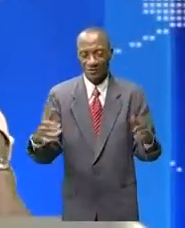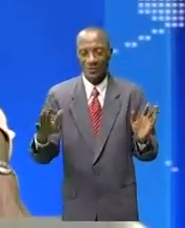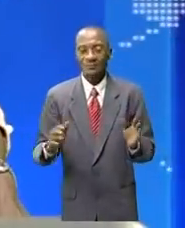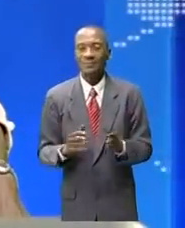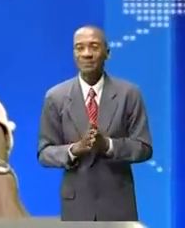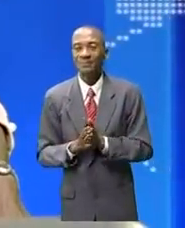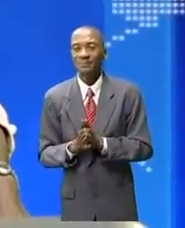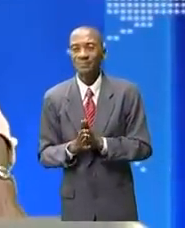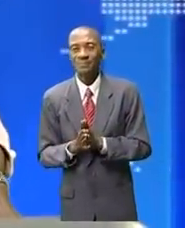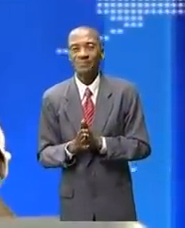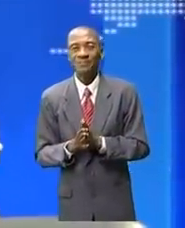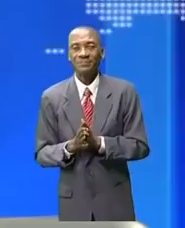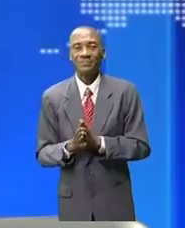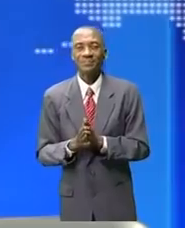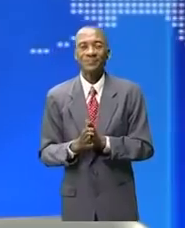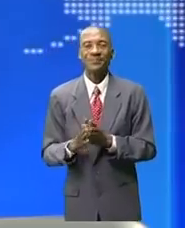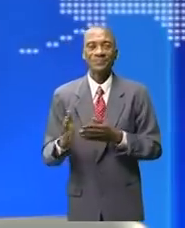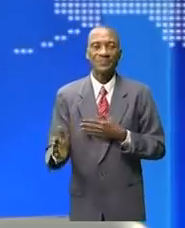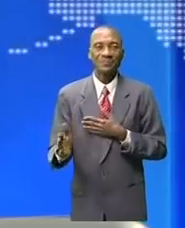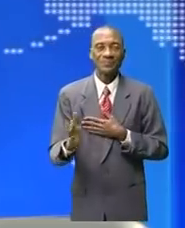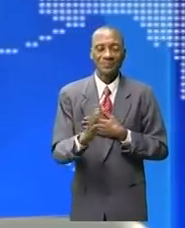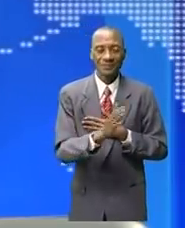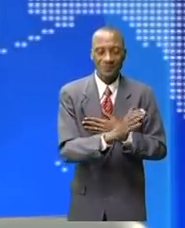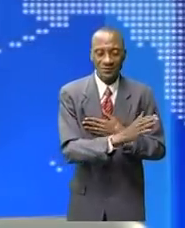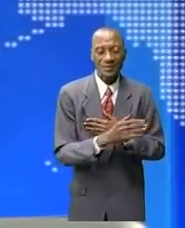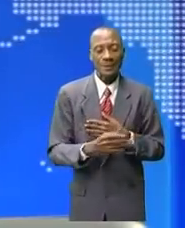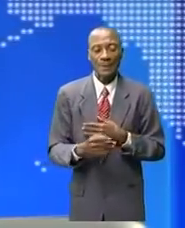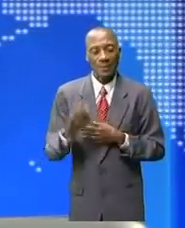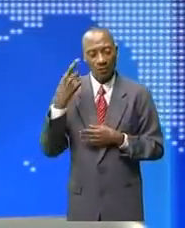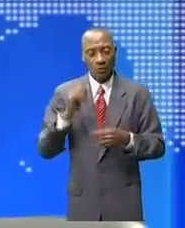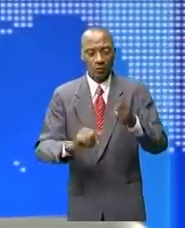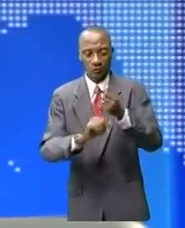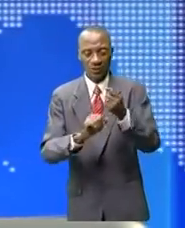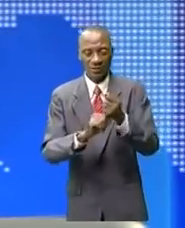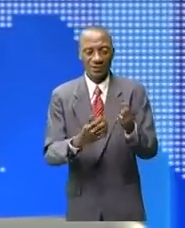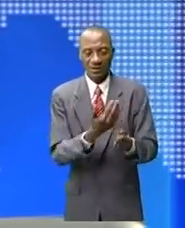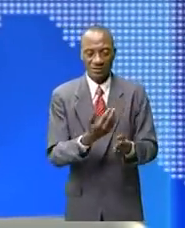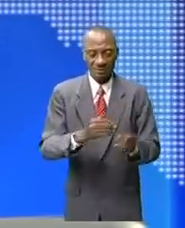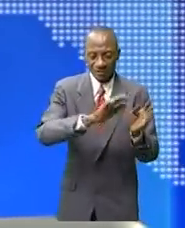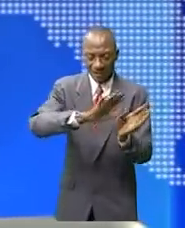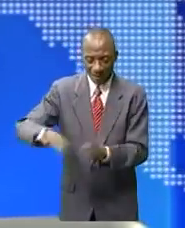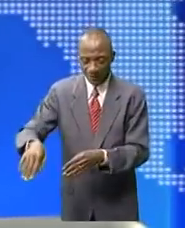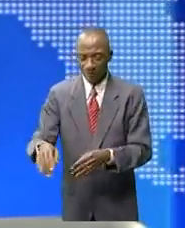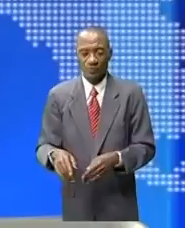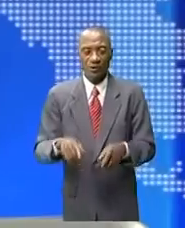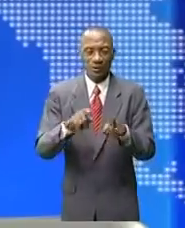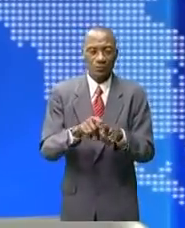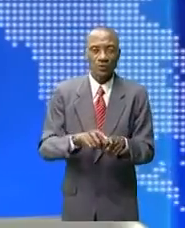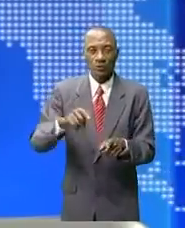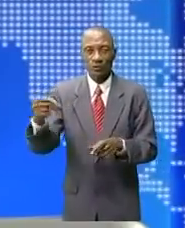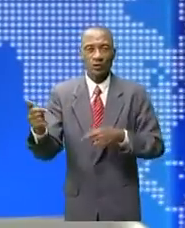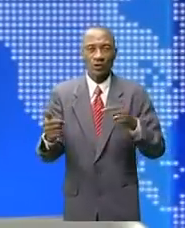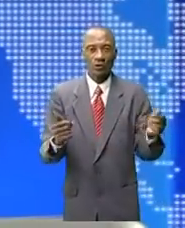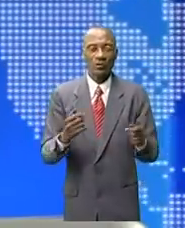40 ans au service des marginaux et des enfants de la rue, l'œuvre de reclassement et protection des enfants de la rue,